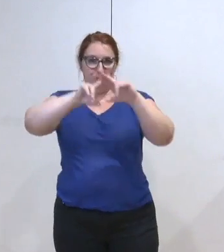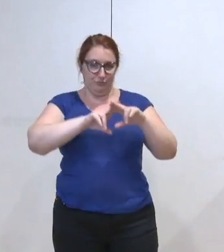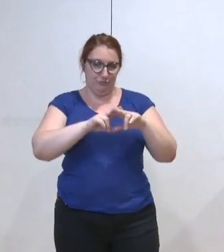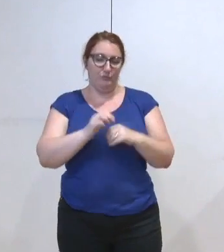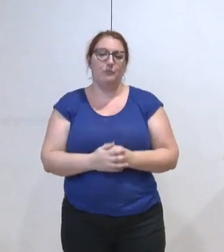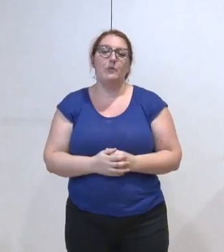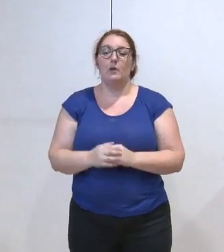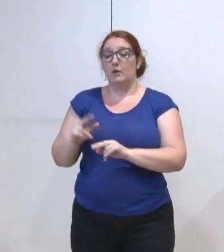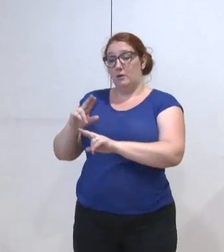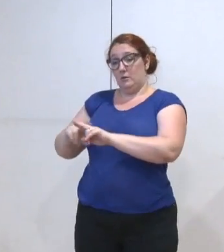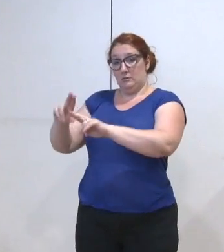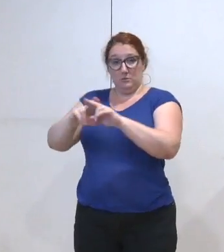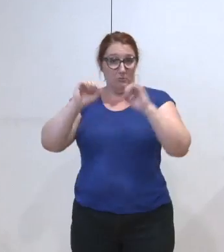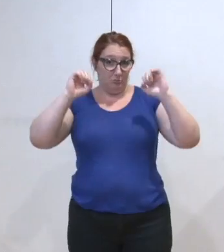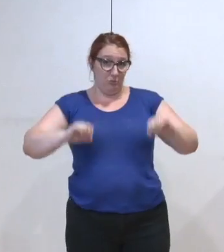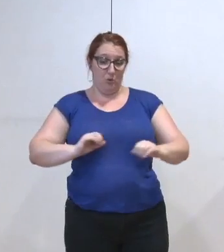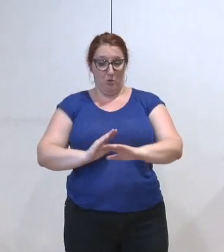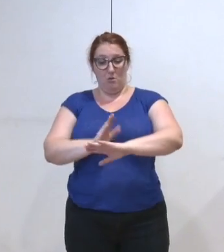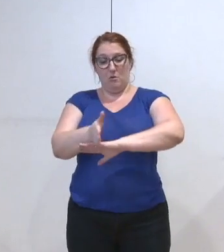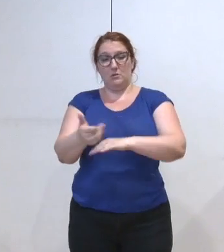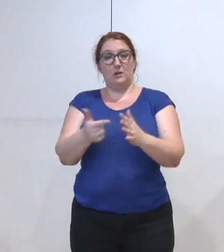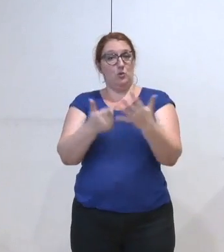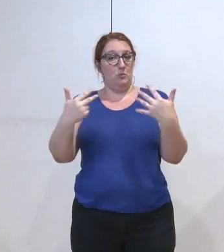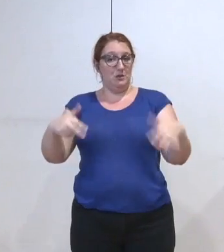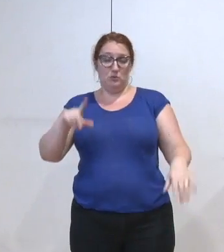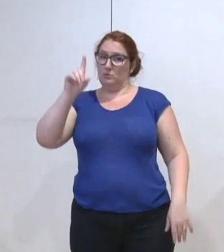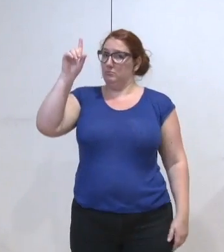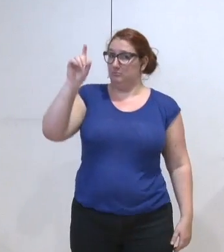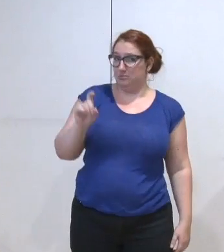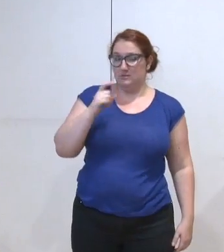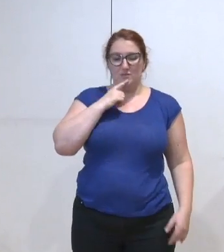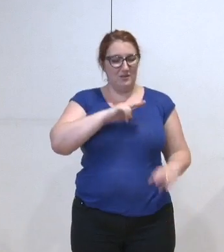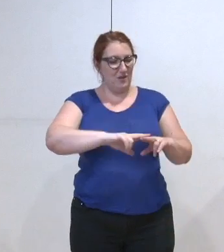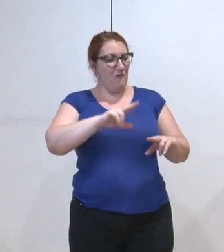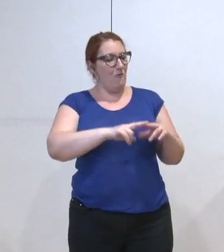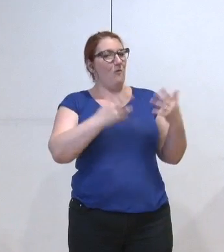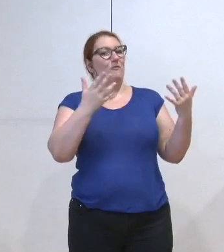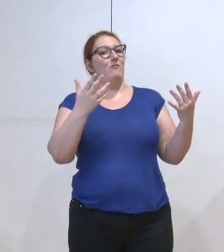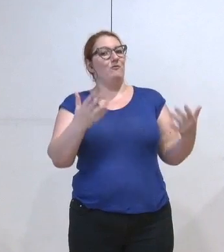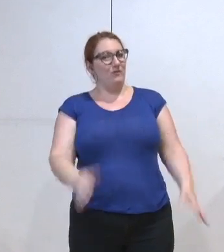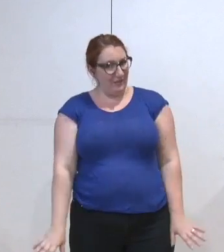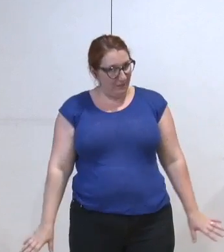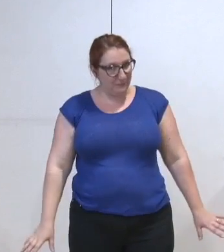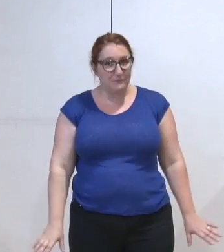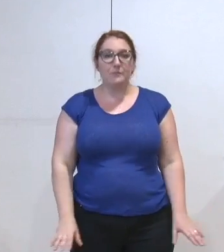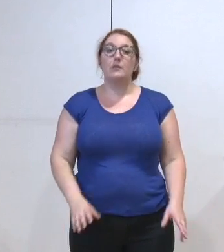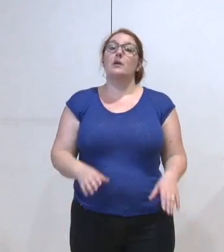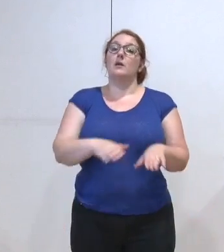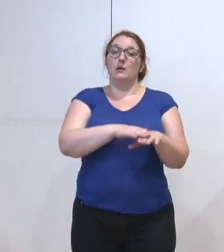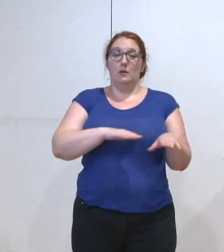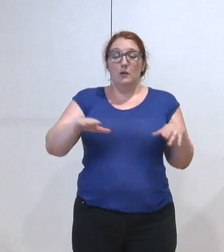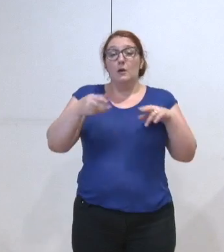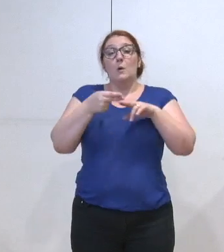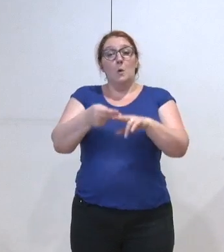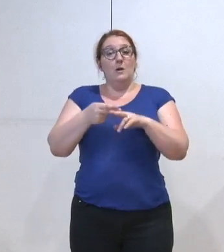intervenir dès la rentrée 2018 avec la fin des travaux donc à ce moment et puis nous agissons avec avec un outil la SPL